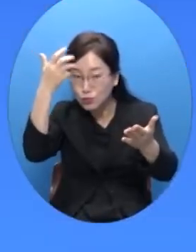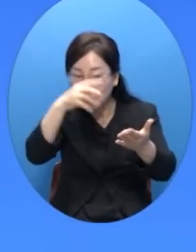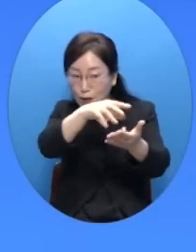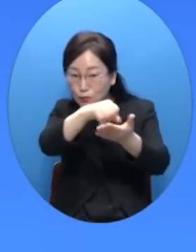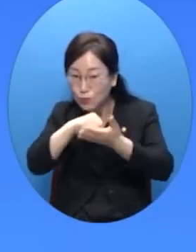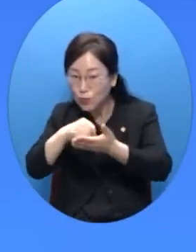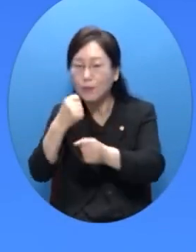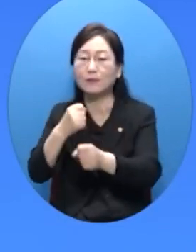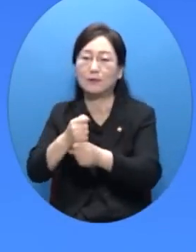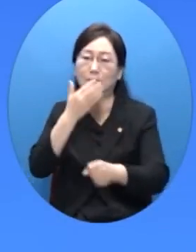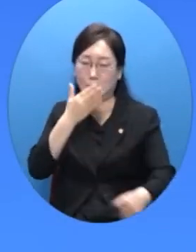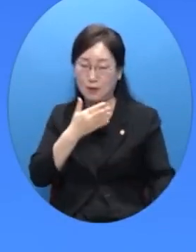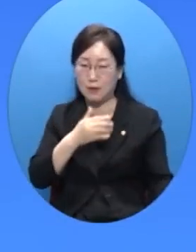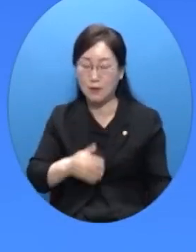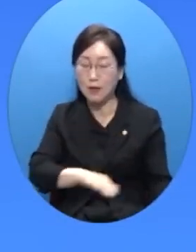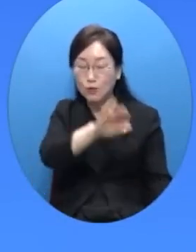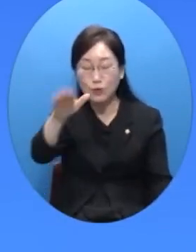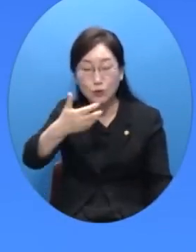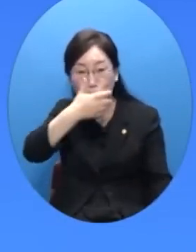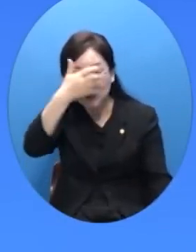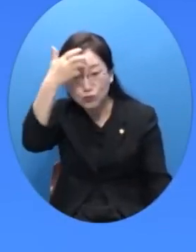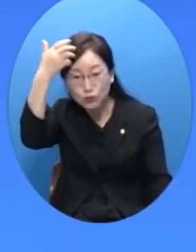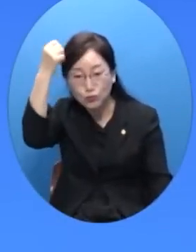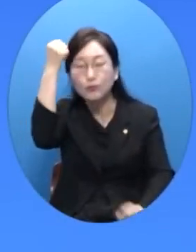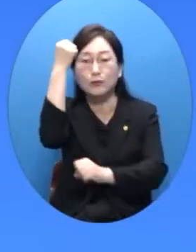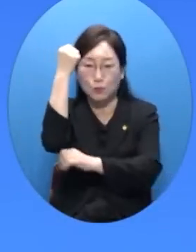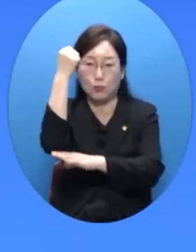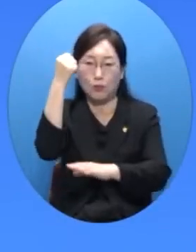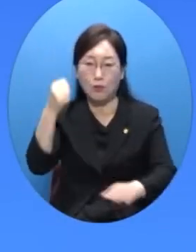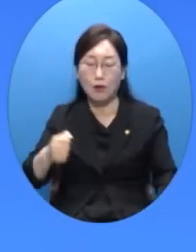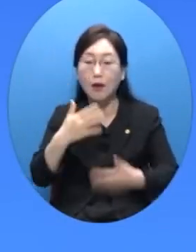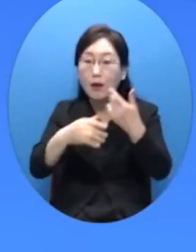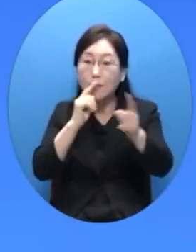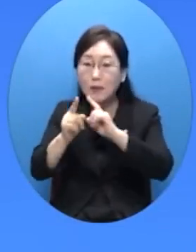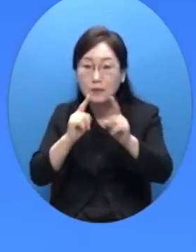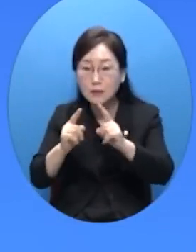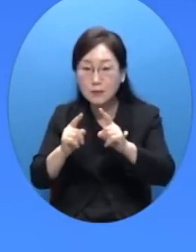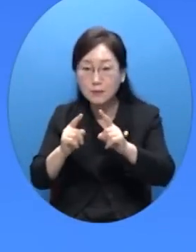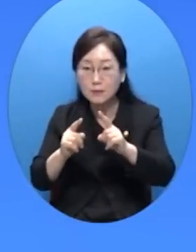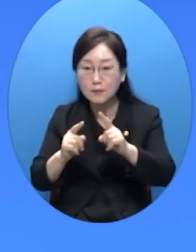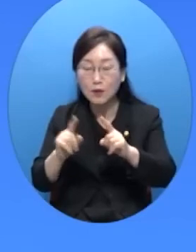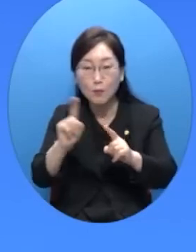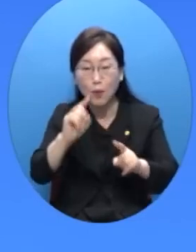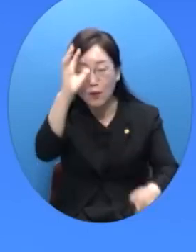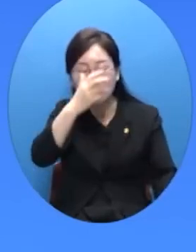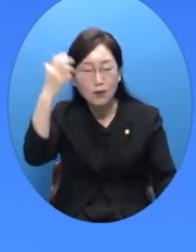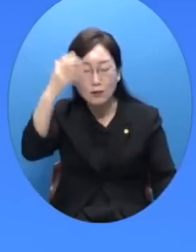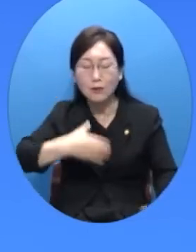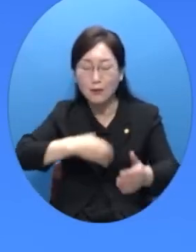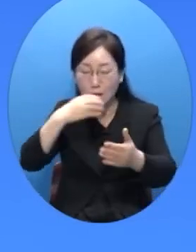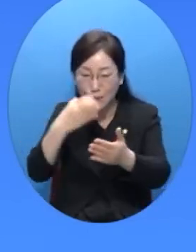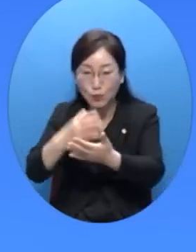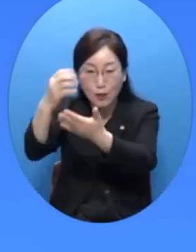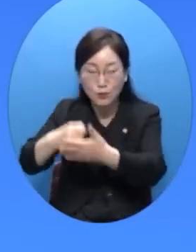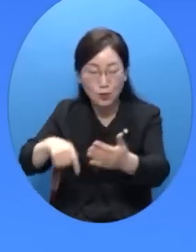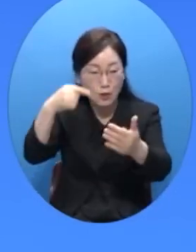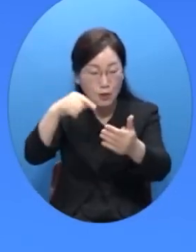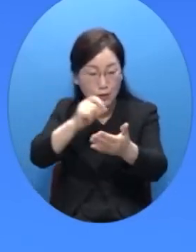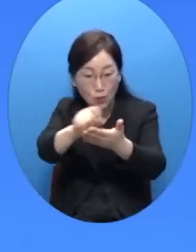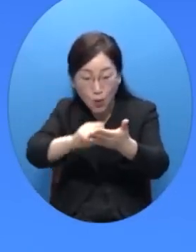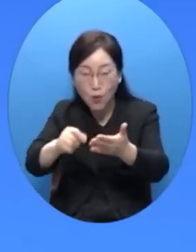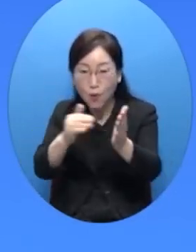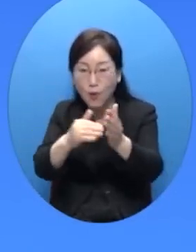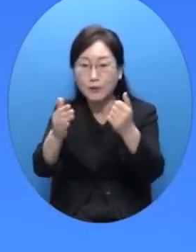것입니다. 우리 꿈의 토대인 것입니다. 이 말씀이 바로 성령의 감동으로 쓰여졌기 때문에 말씀을 읽을 때 성령의 감동으로